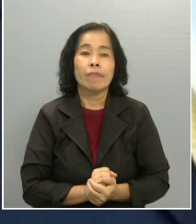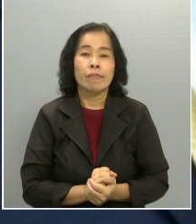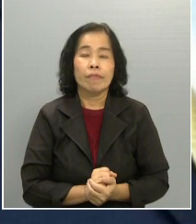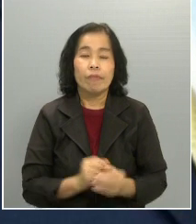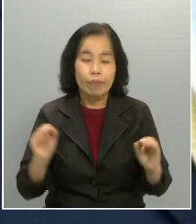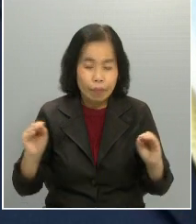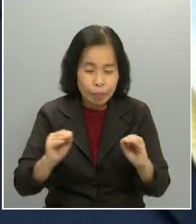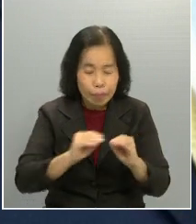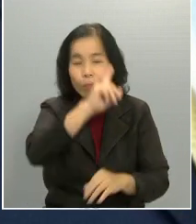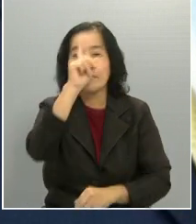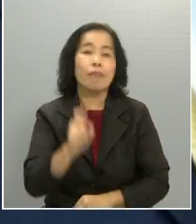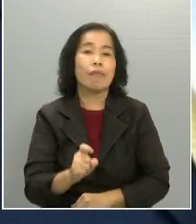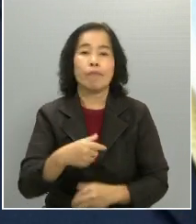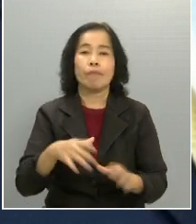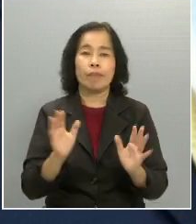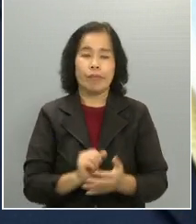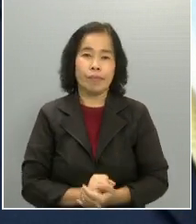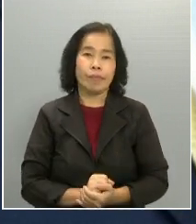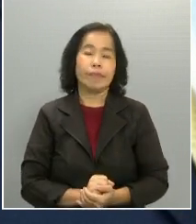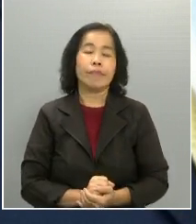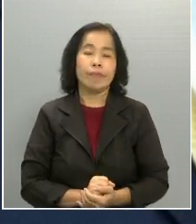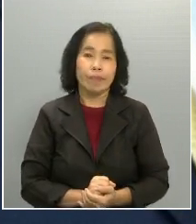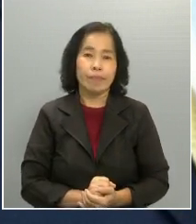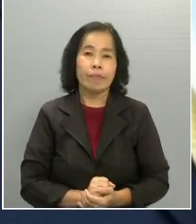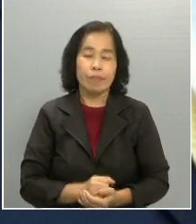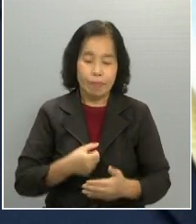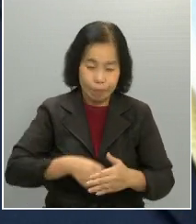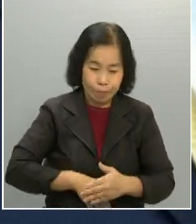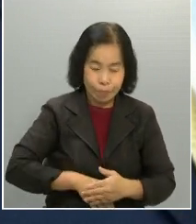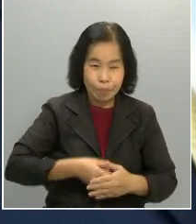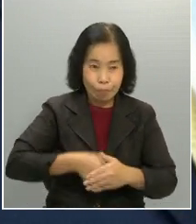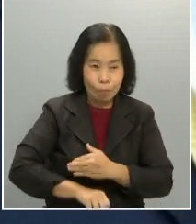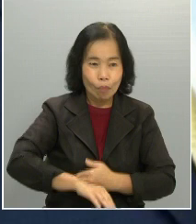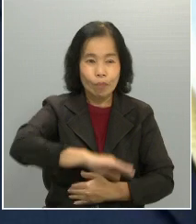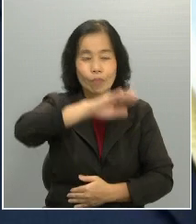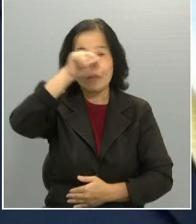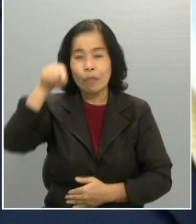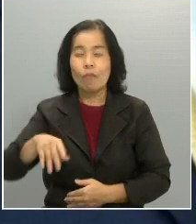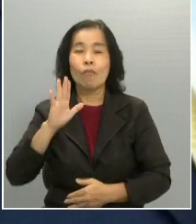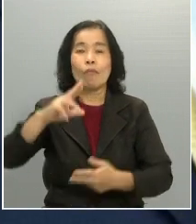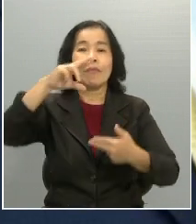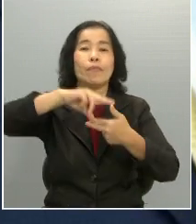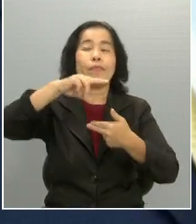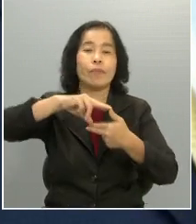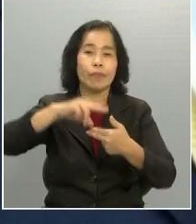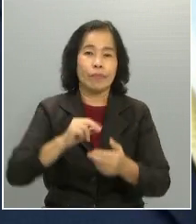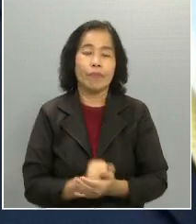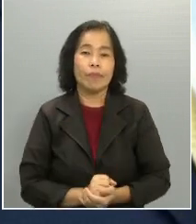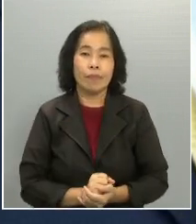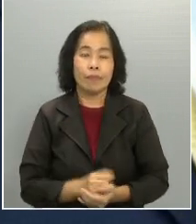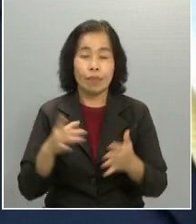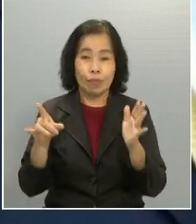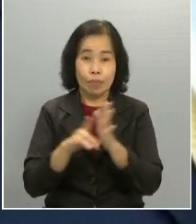ๆเสียชีวิตจากท้องแม่สู่เชิงกรรมกรนโยบายของพลังประชารัฐสุดท้าย